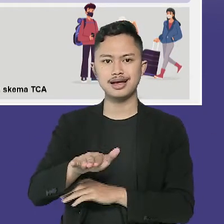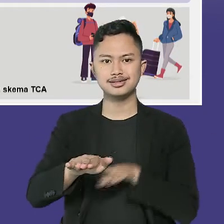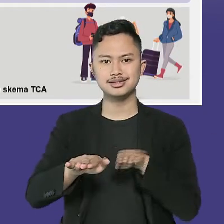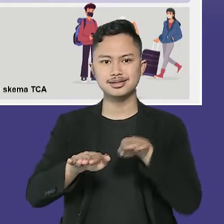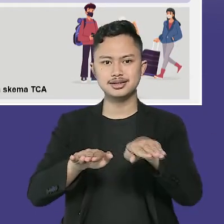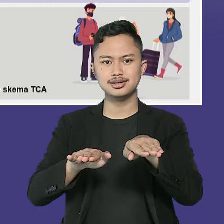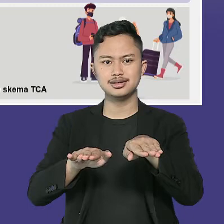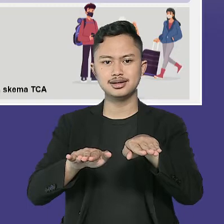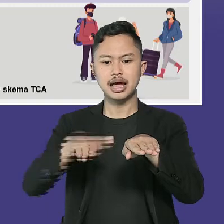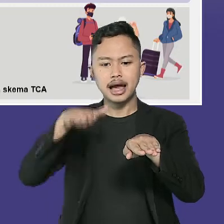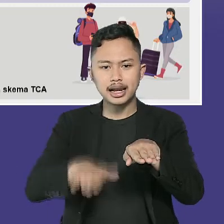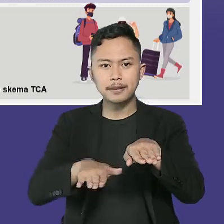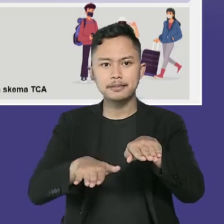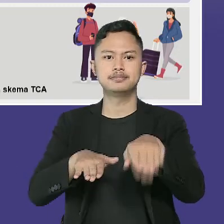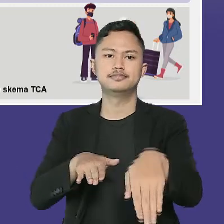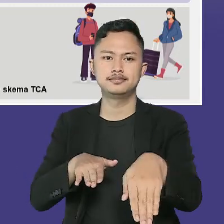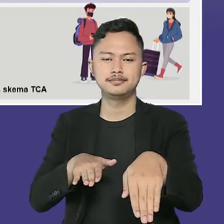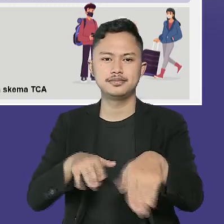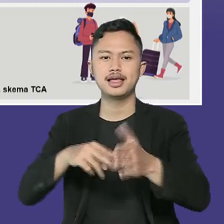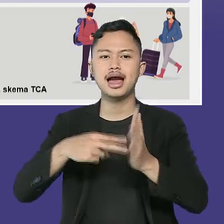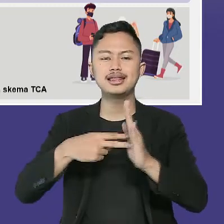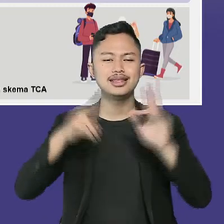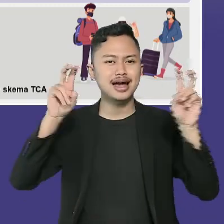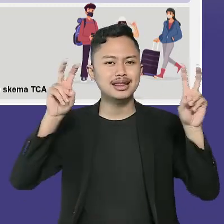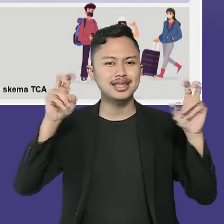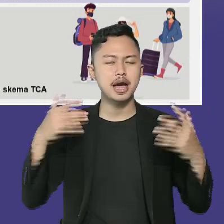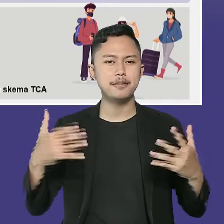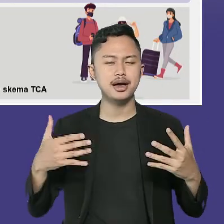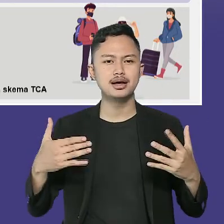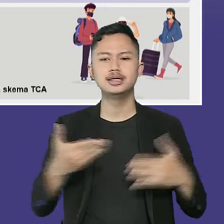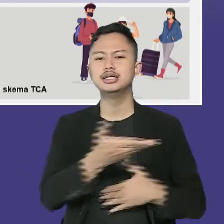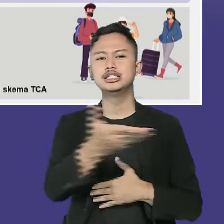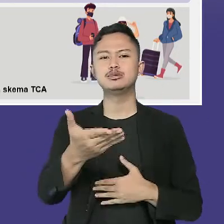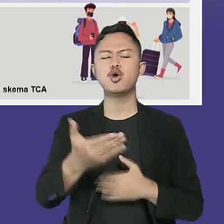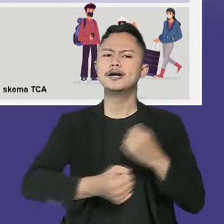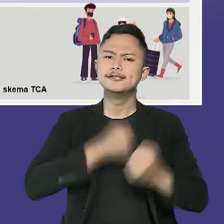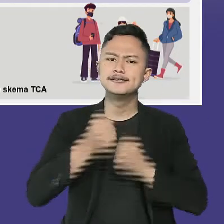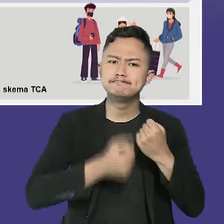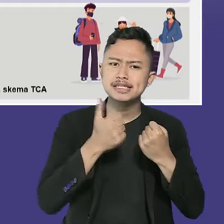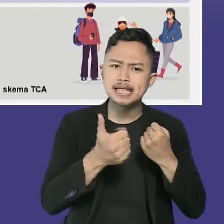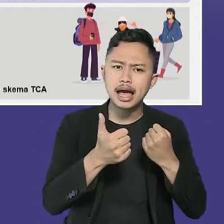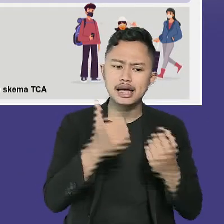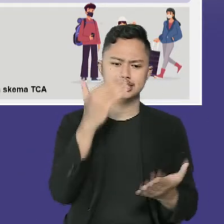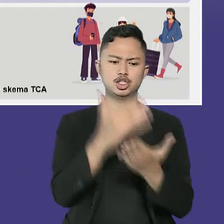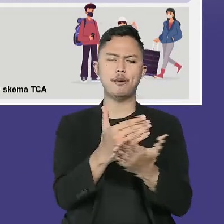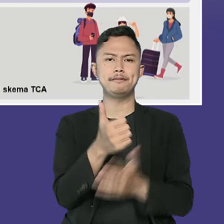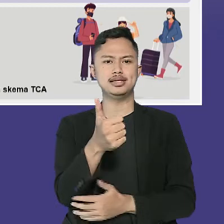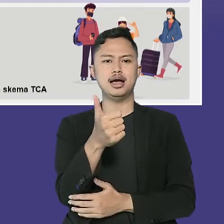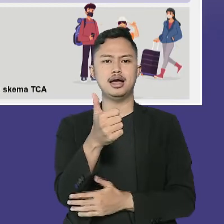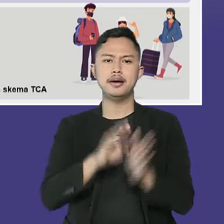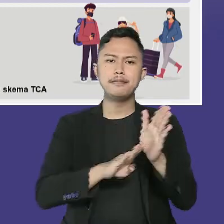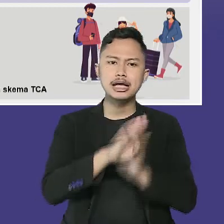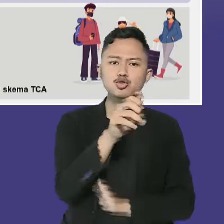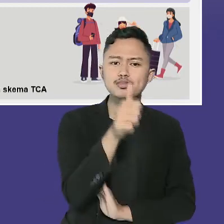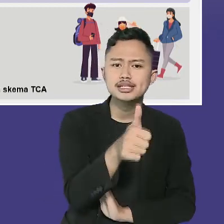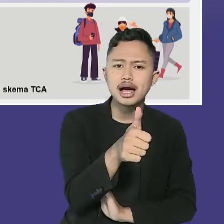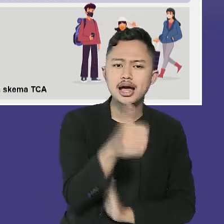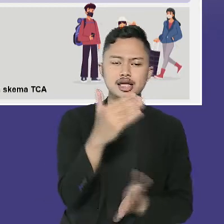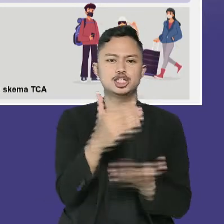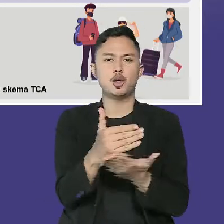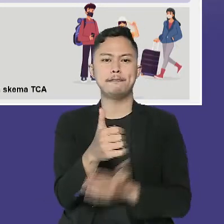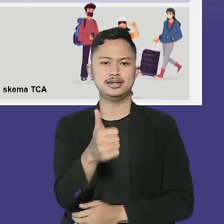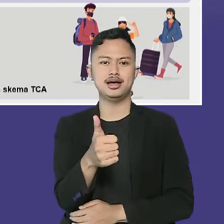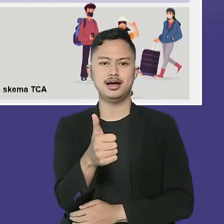COVID-19. Intinya, kunci paling efektif dari penyusunan kebijakan adalah kedisiplinan kita bersama